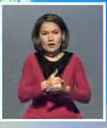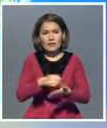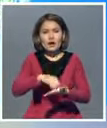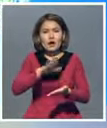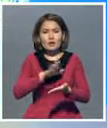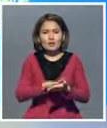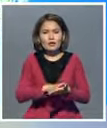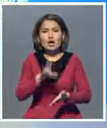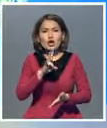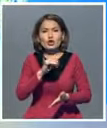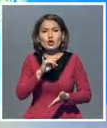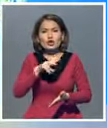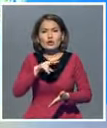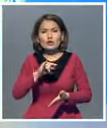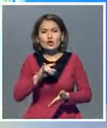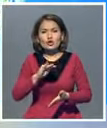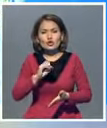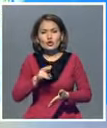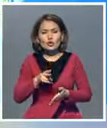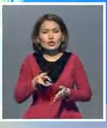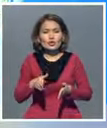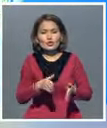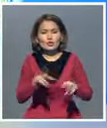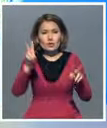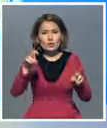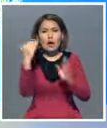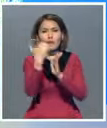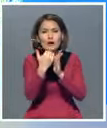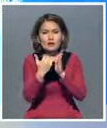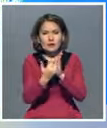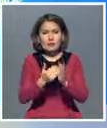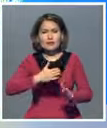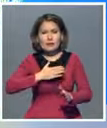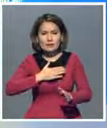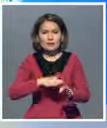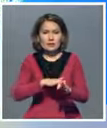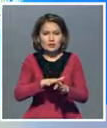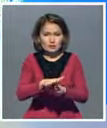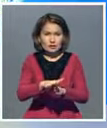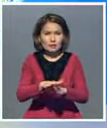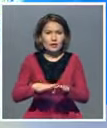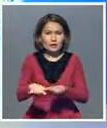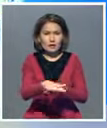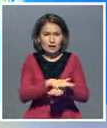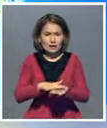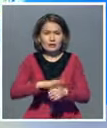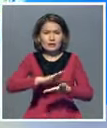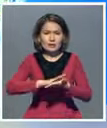берген нұрлы жол бағдарламасы болашаққа бастар қадам. Президент жолдауы елімізге тағы бір тың серпін берді, дейді зиялы қауым